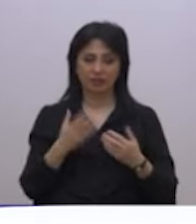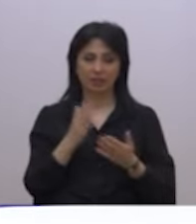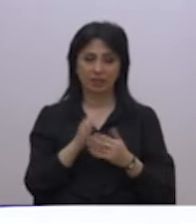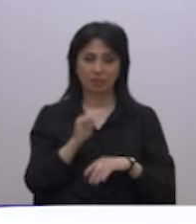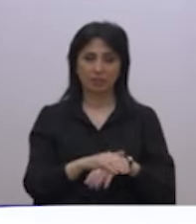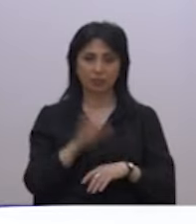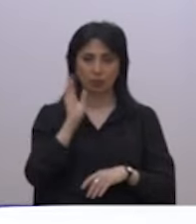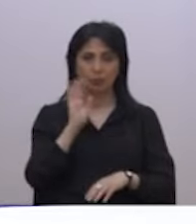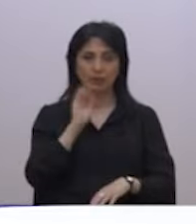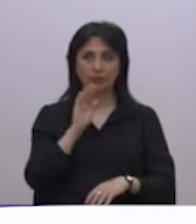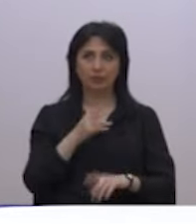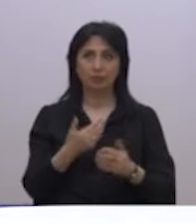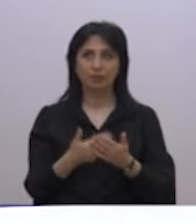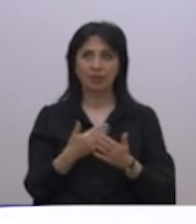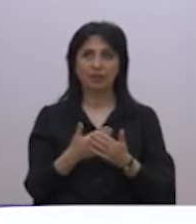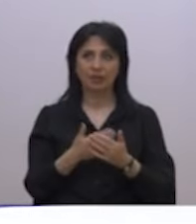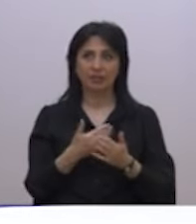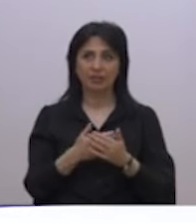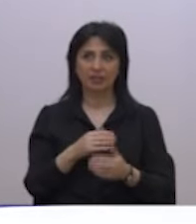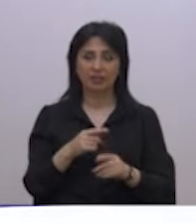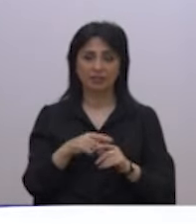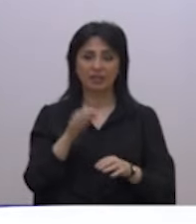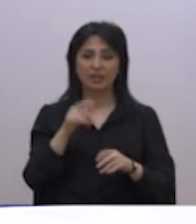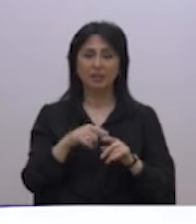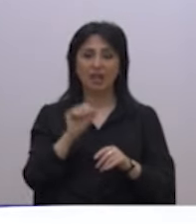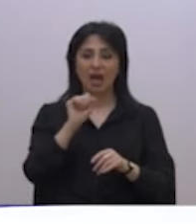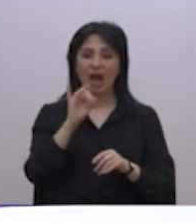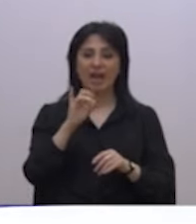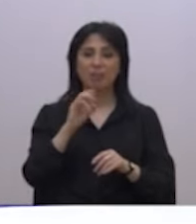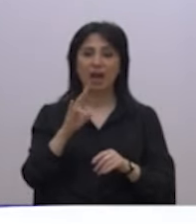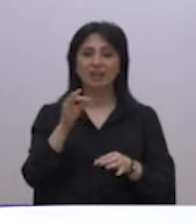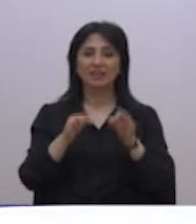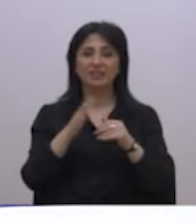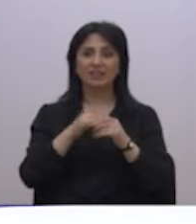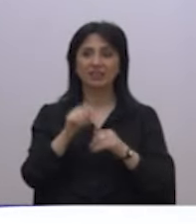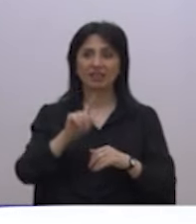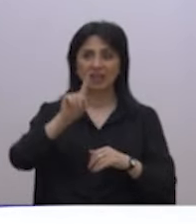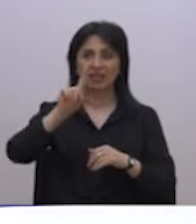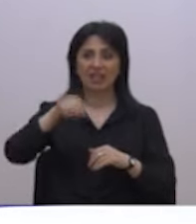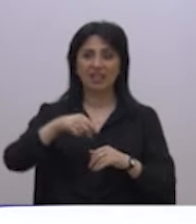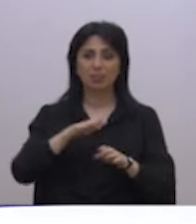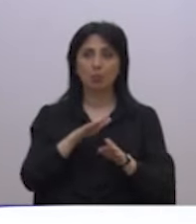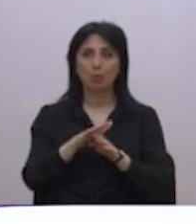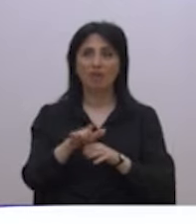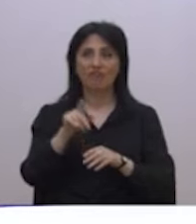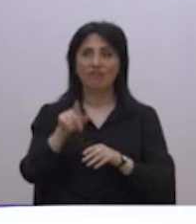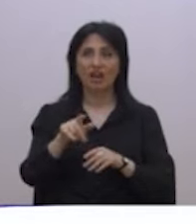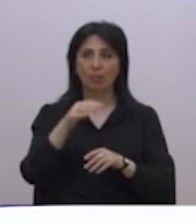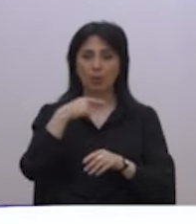ფაქტი, რომ როდესაც აი მაგალითად აიხმანს ასამართლებდნენ, მათქვა რომ დაკისრებულ მოვალეობაზე უარის